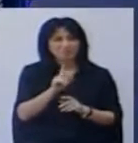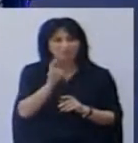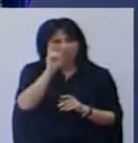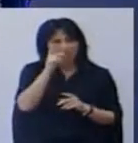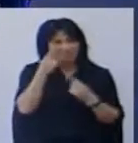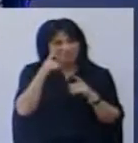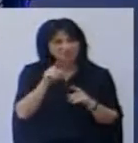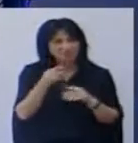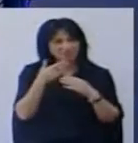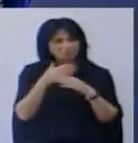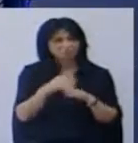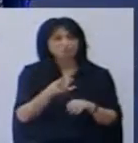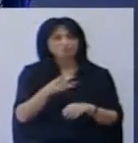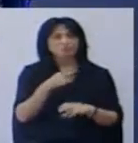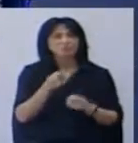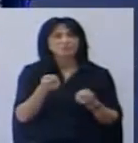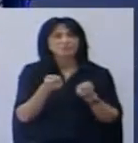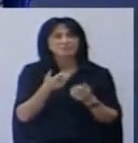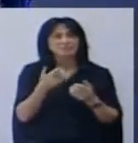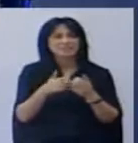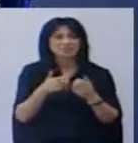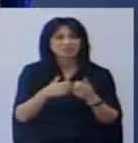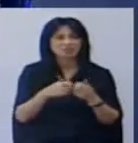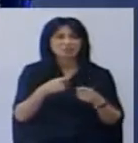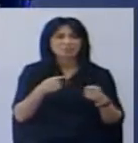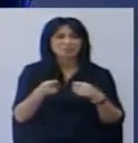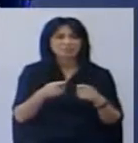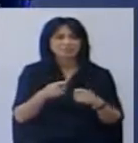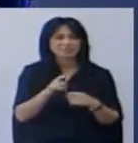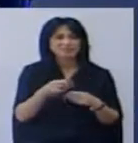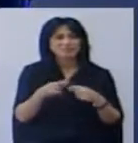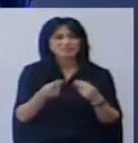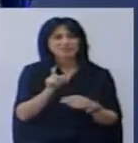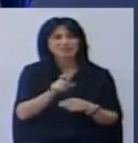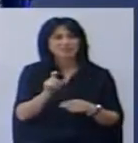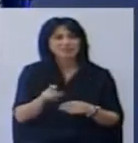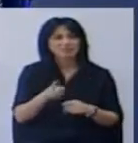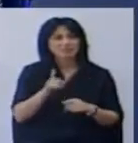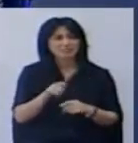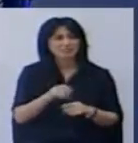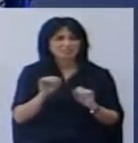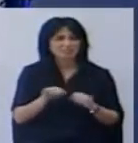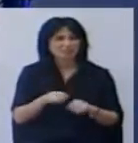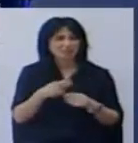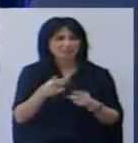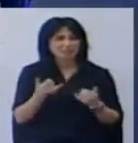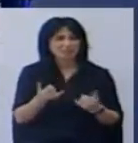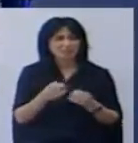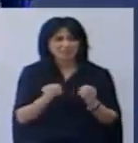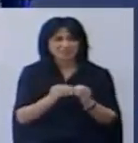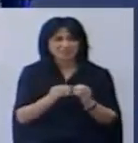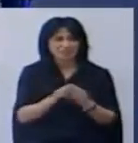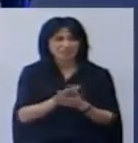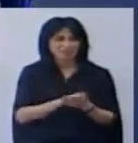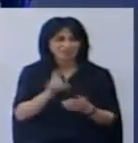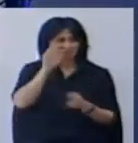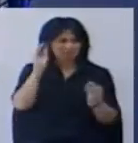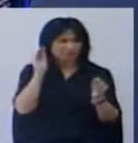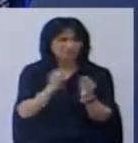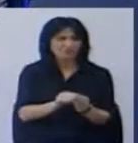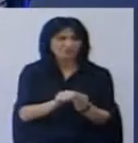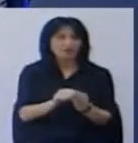სხვანაირად გადაენაცილებინა და მცირე ბიზნესის და მცირე საშუალო ბიზნესისთვის მიეცა ადამიანებისთვის საშუალება. დღეს იგივე აგზელებს